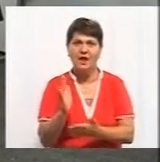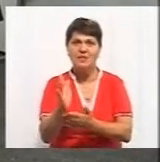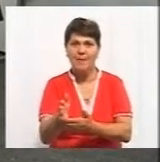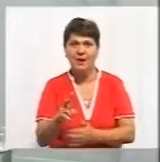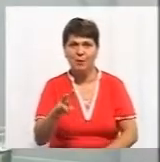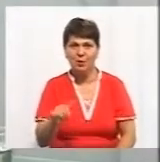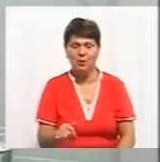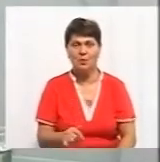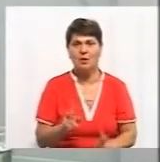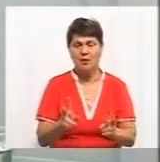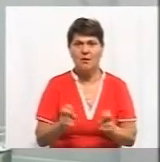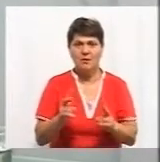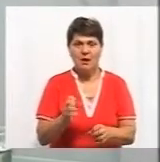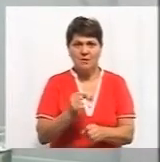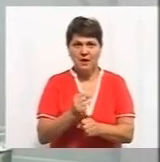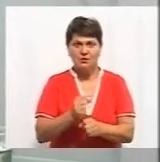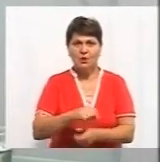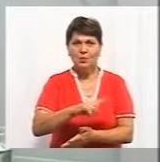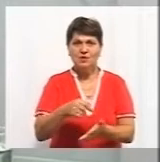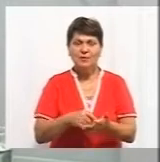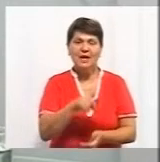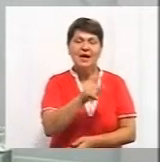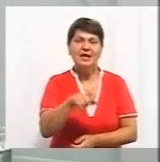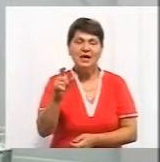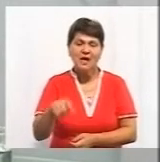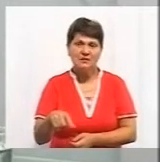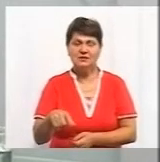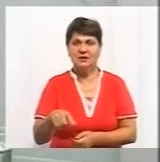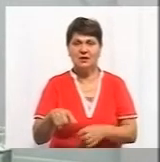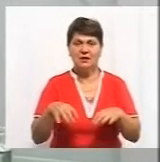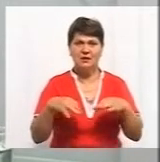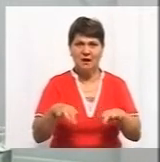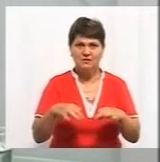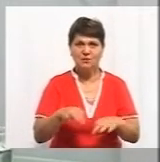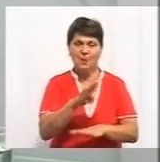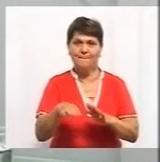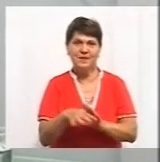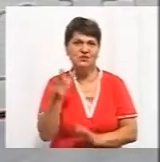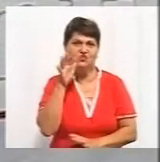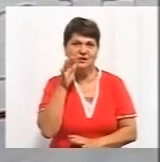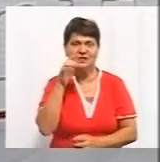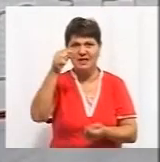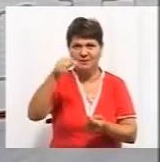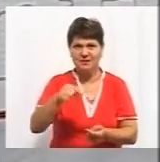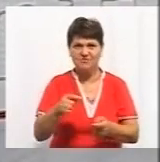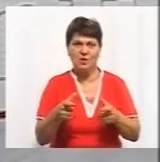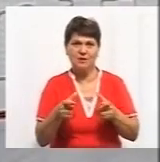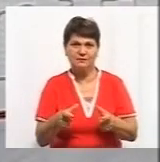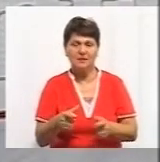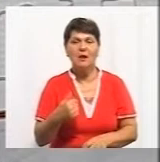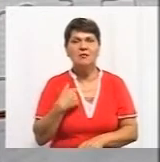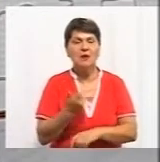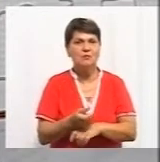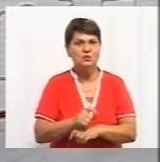працює громадський муніципальний транспорт у Вінниці під час адаптивного карантину? Ну, скажу, дуже важко нам справлятися з